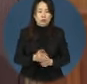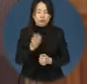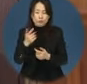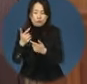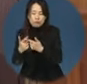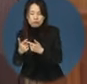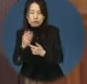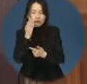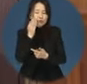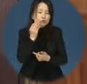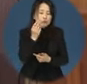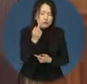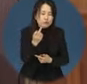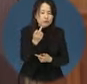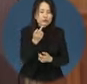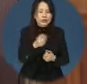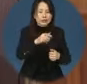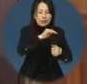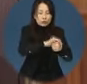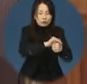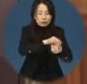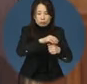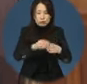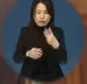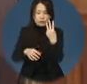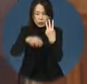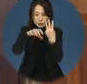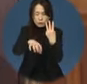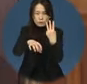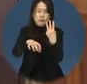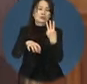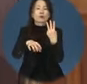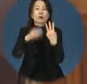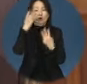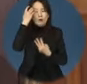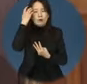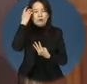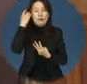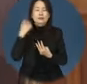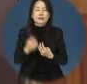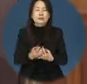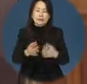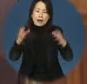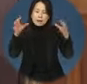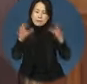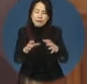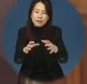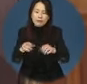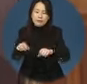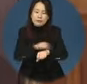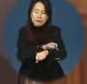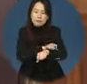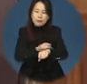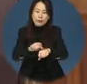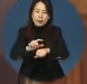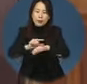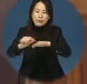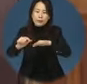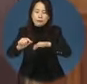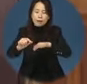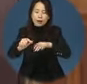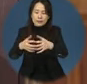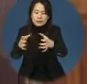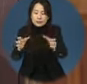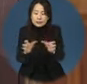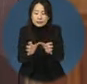이와 같이 초광 여권 메가시티 라에서 의 부산 울산 경남이 함께하는 특별 지방자치단체 지원단 을